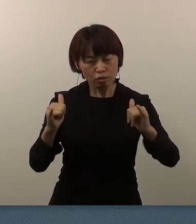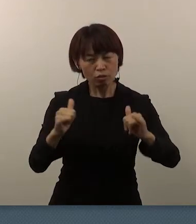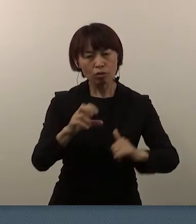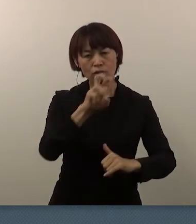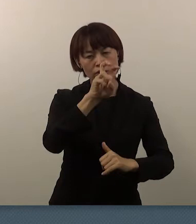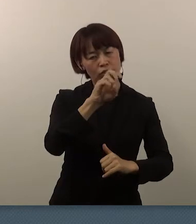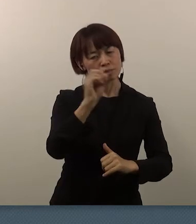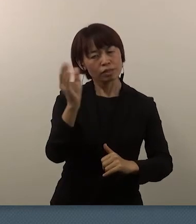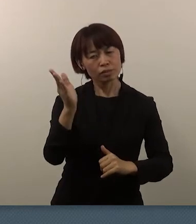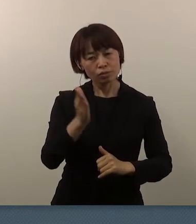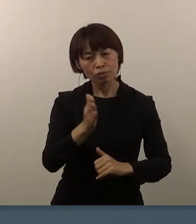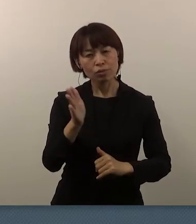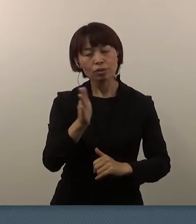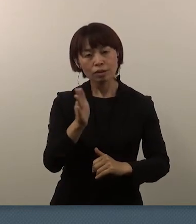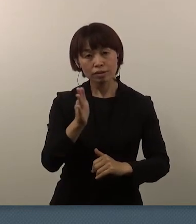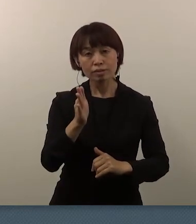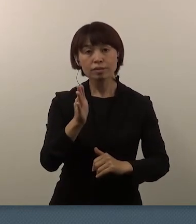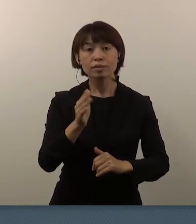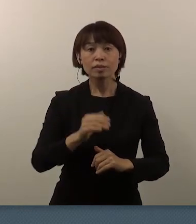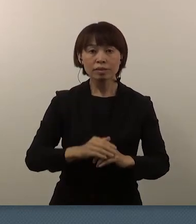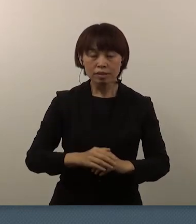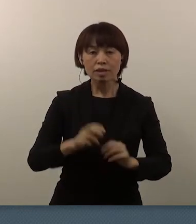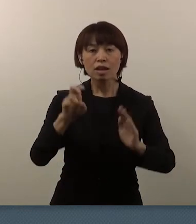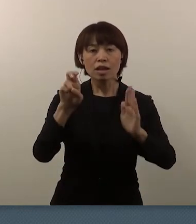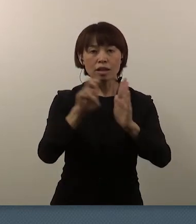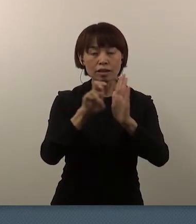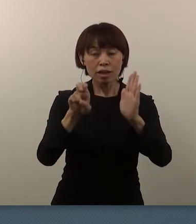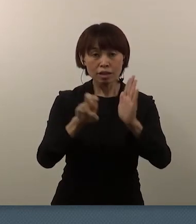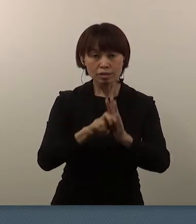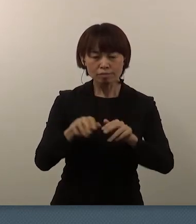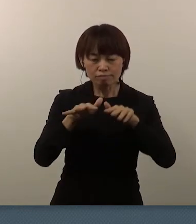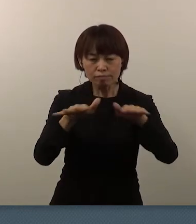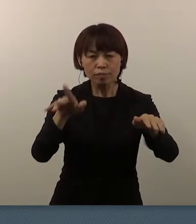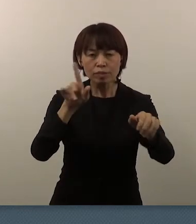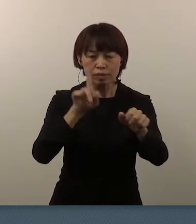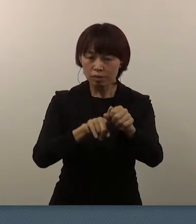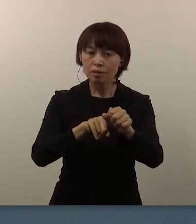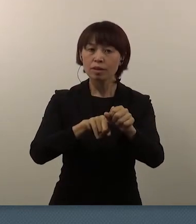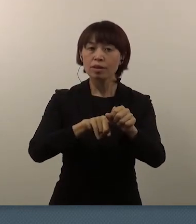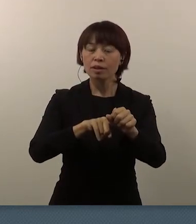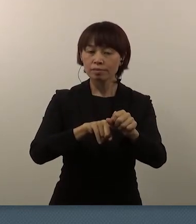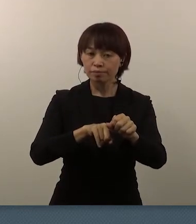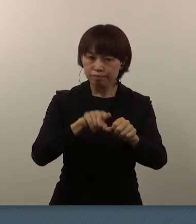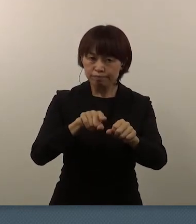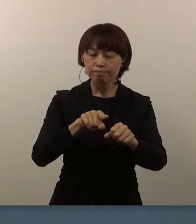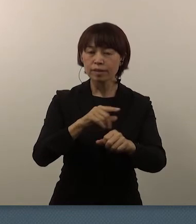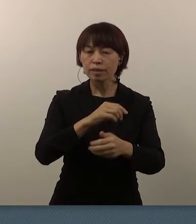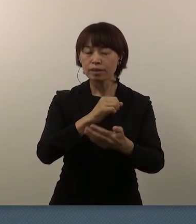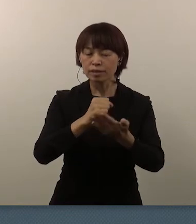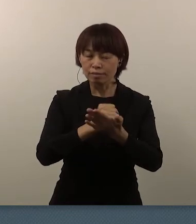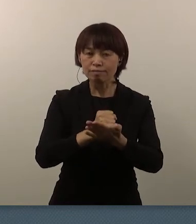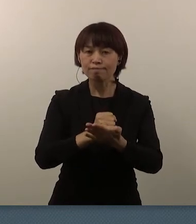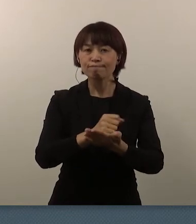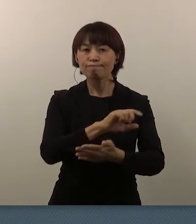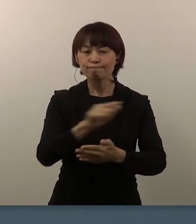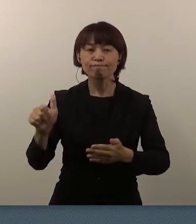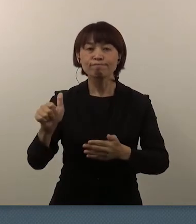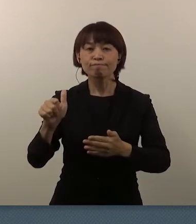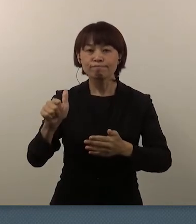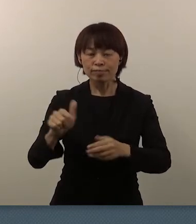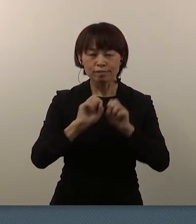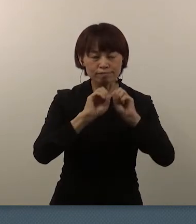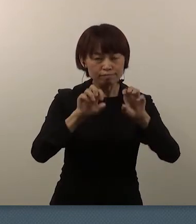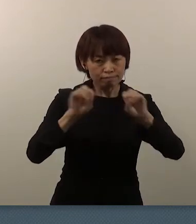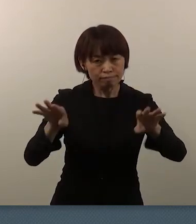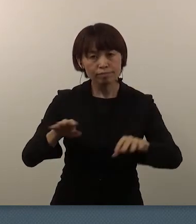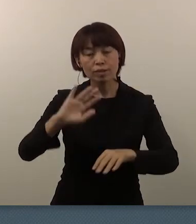証の普及ということでね、議会ともにまとめたものでありますから、さまざまな機会を通じてアピールをしてきたんですけども、なかなかその検証自体がまだまだ届いてい